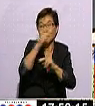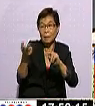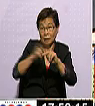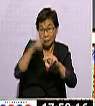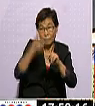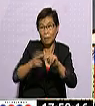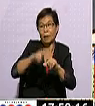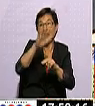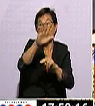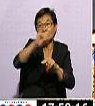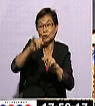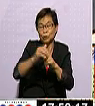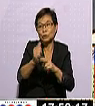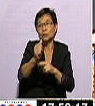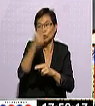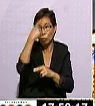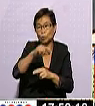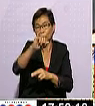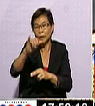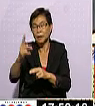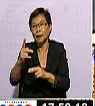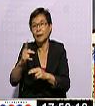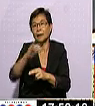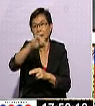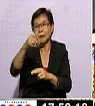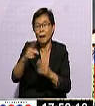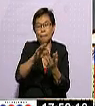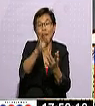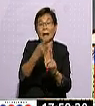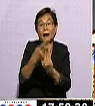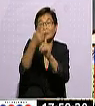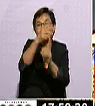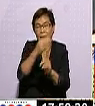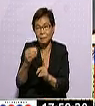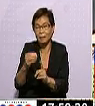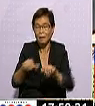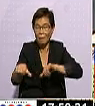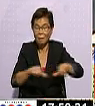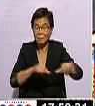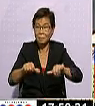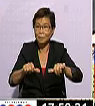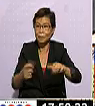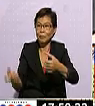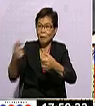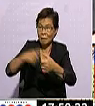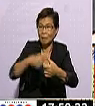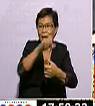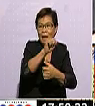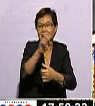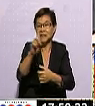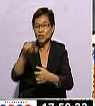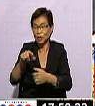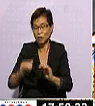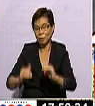akan memperuntukkan RM5 juta untuk jawatan kuasa pilihan khas dan juga aktiviti berkaitan dengan SDG